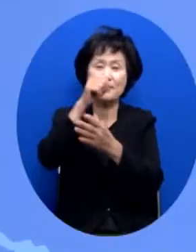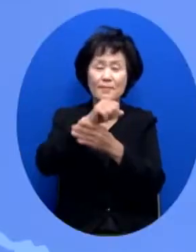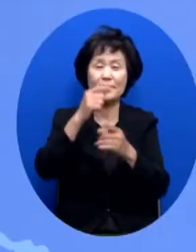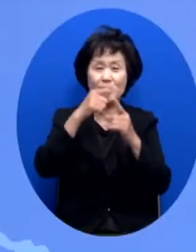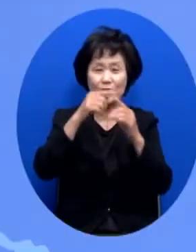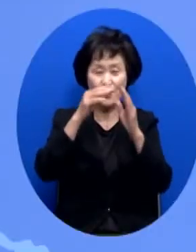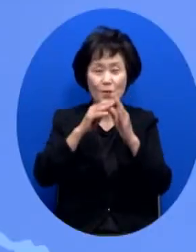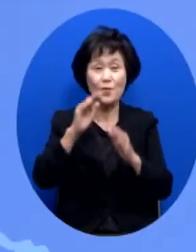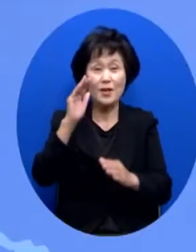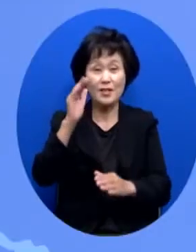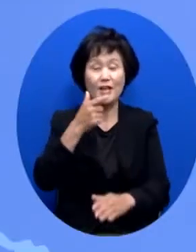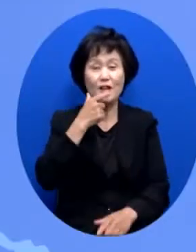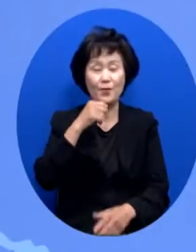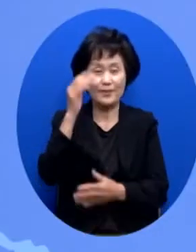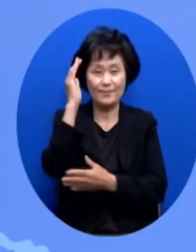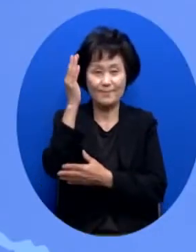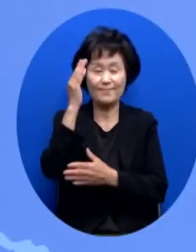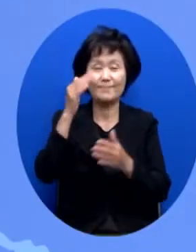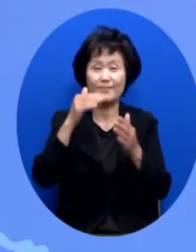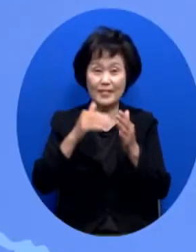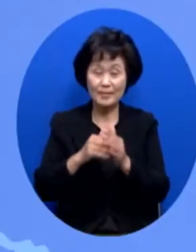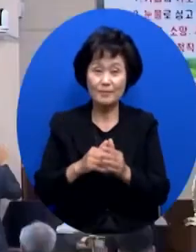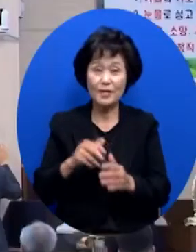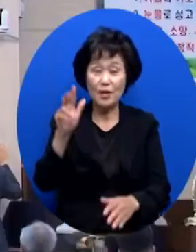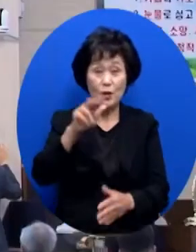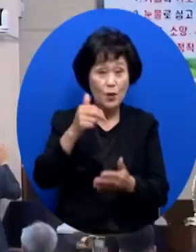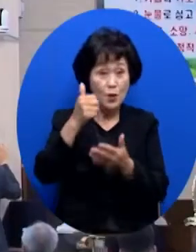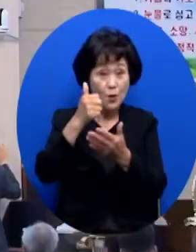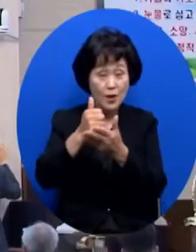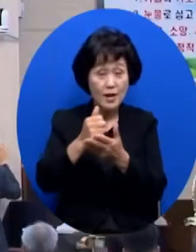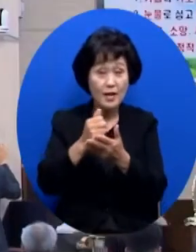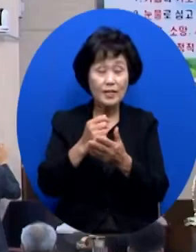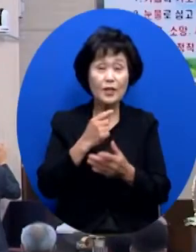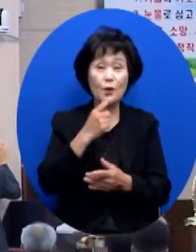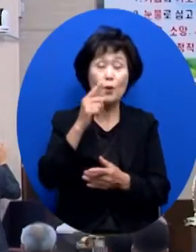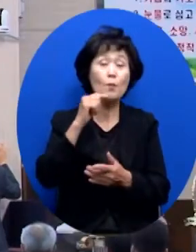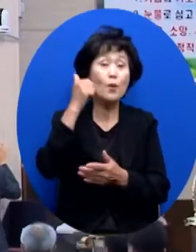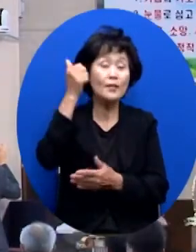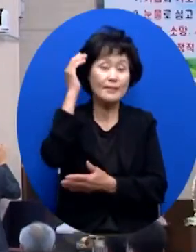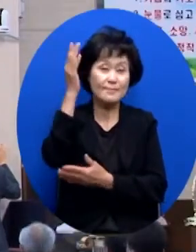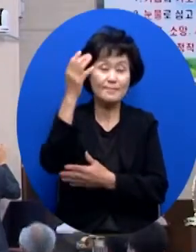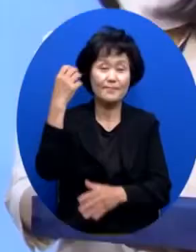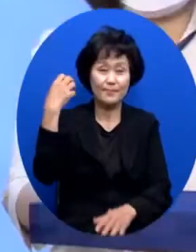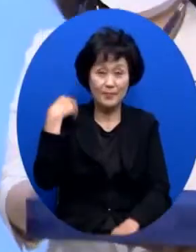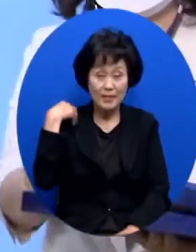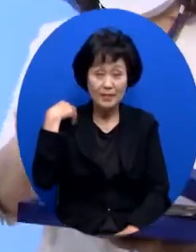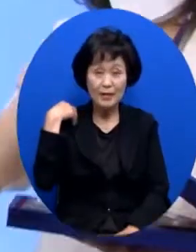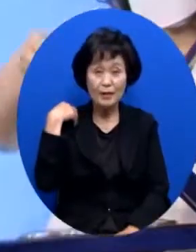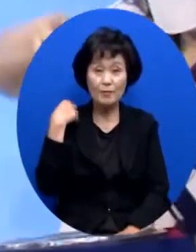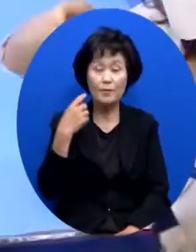말했습니다. 예배에선 기아성 총회장 우시옥 목사가 말씀을 전했으며 이날